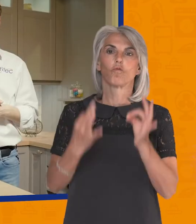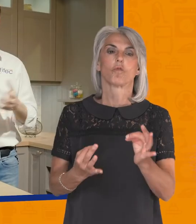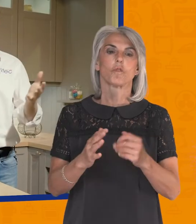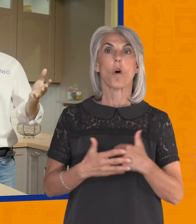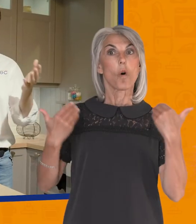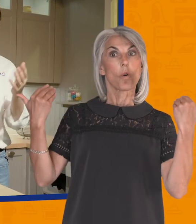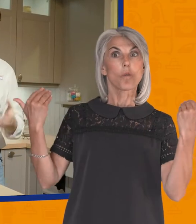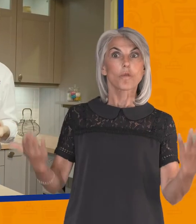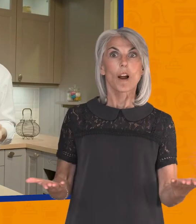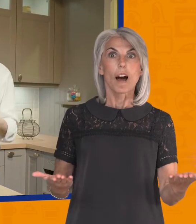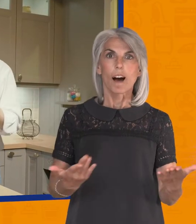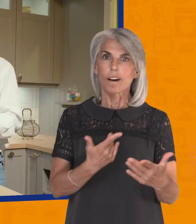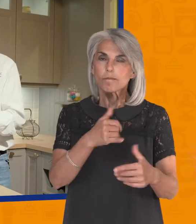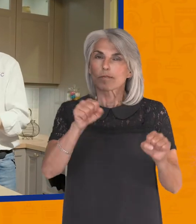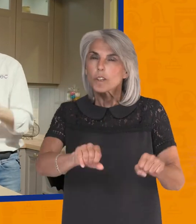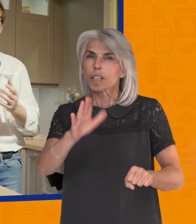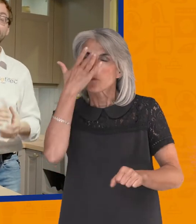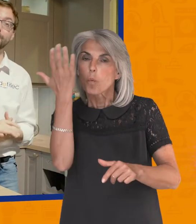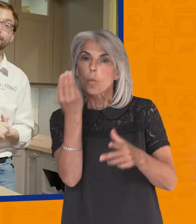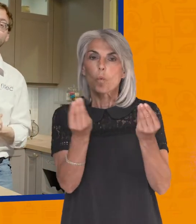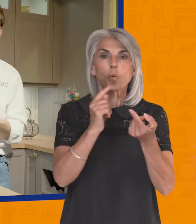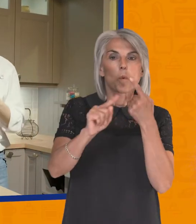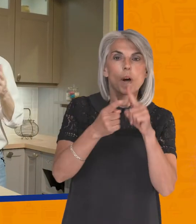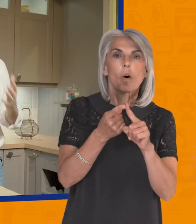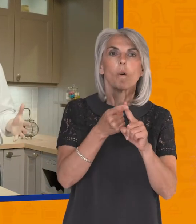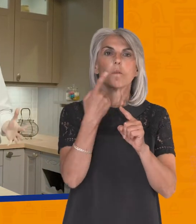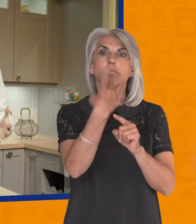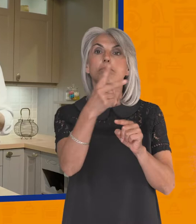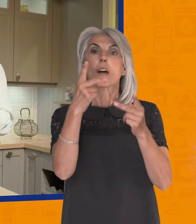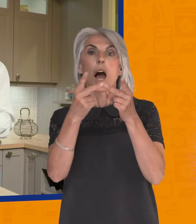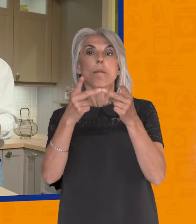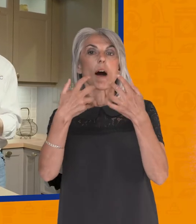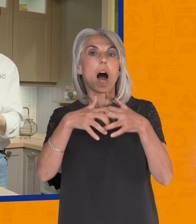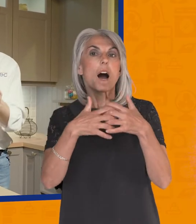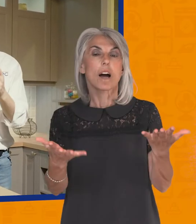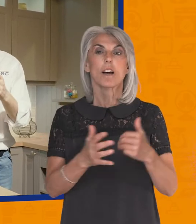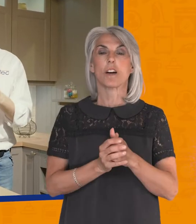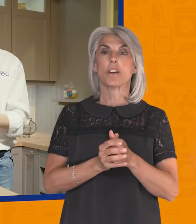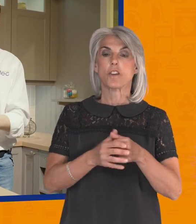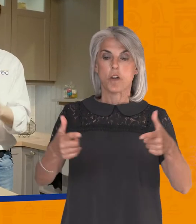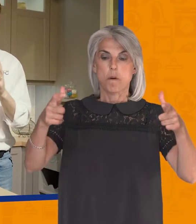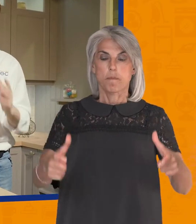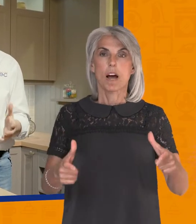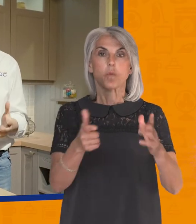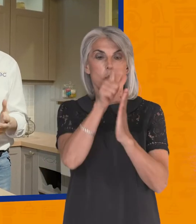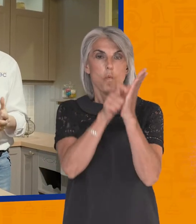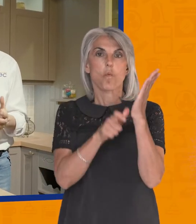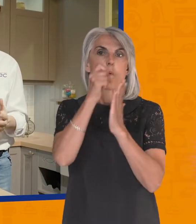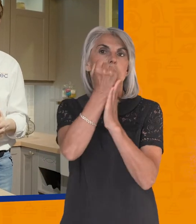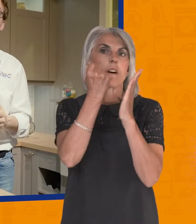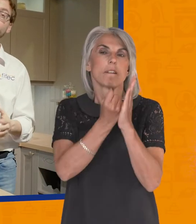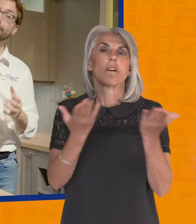voilà vous avez toutes les cartes en main vous connaissez maintenant les types et les numéros de série de vos appareils l'emplacement des plaques signalétiques pour la plupart de vos